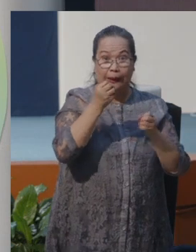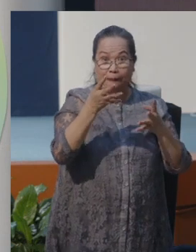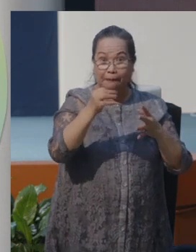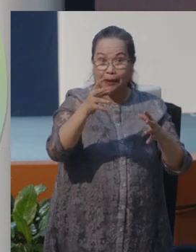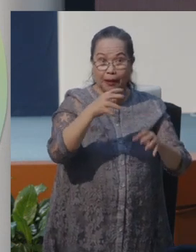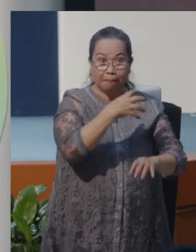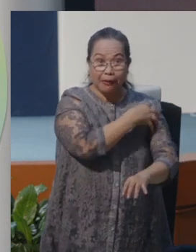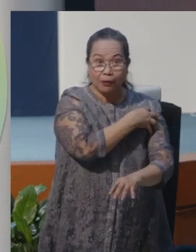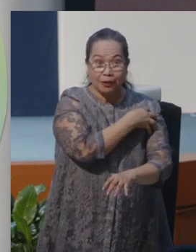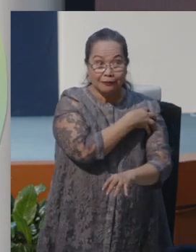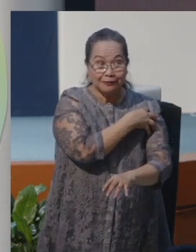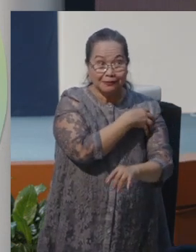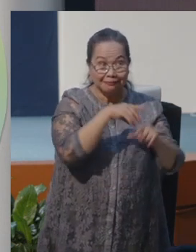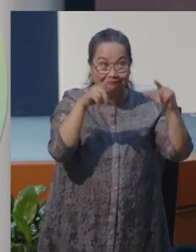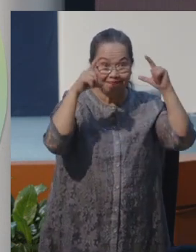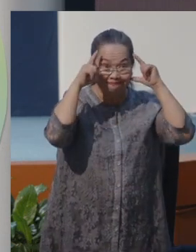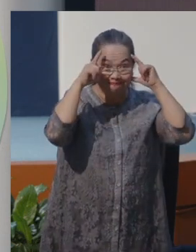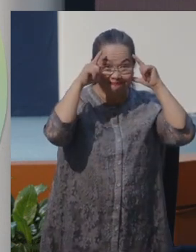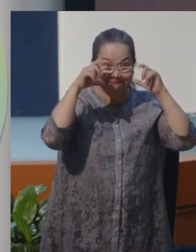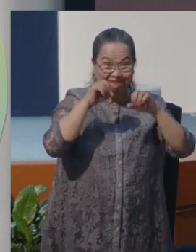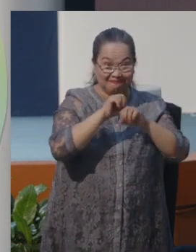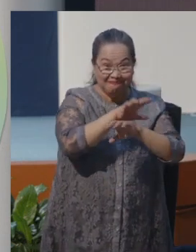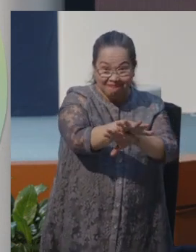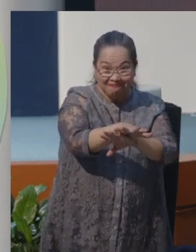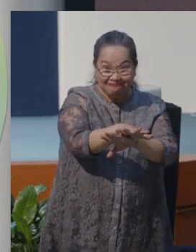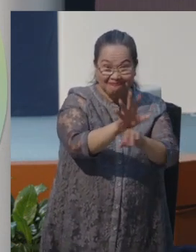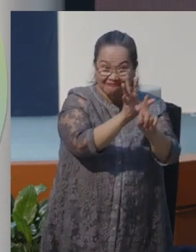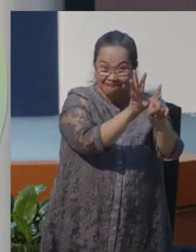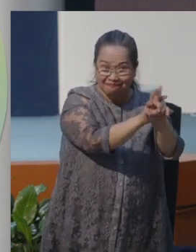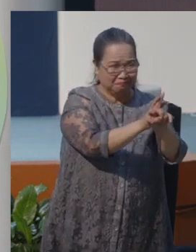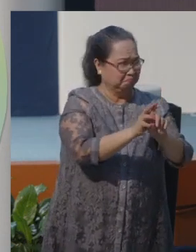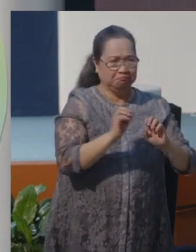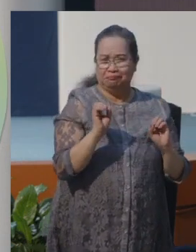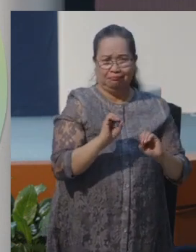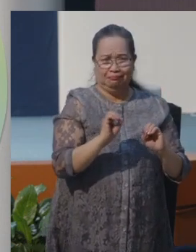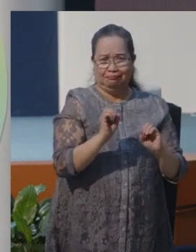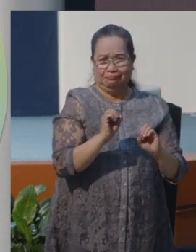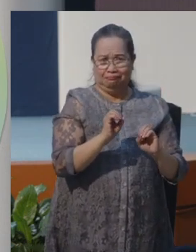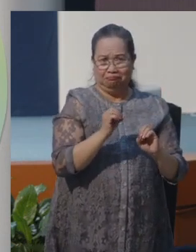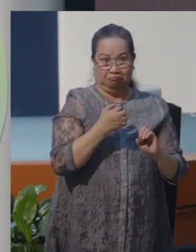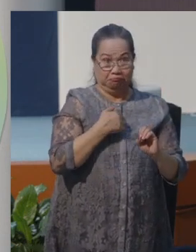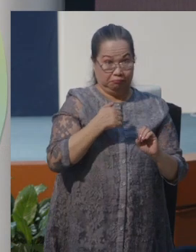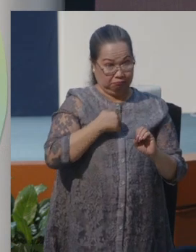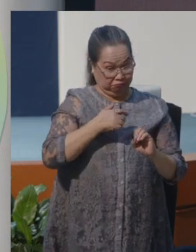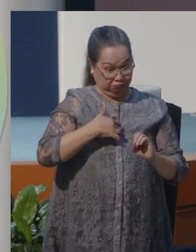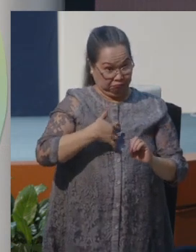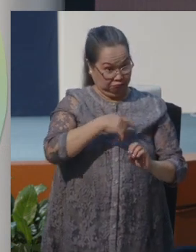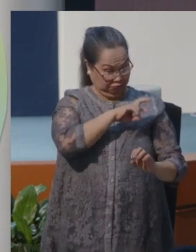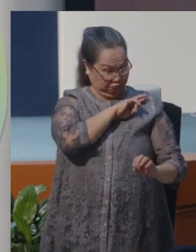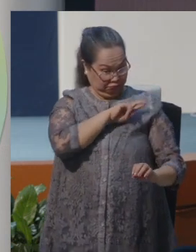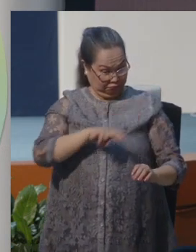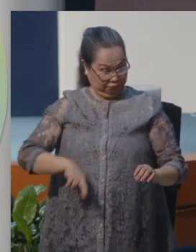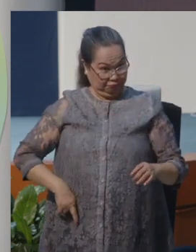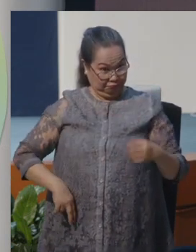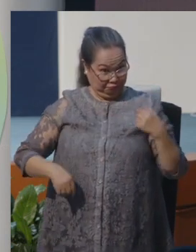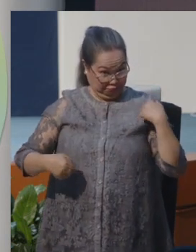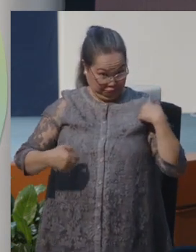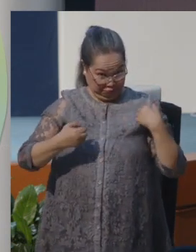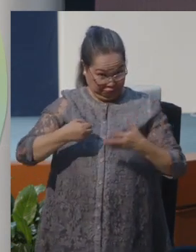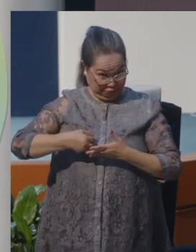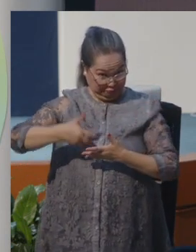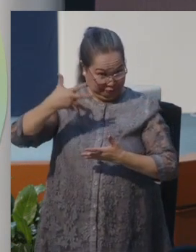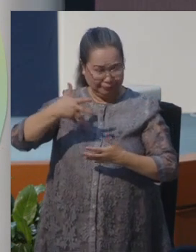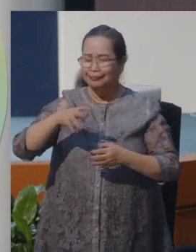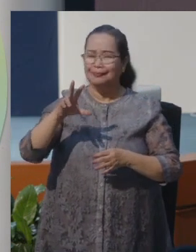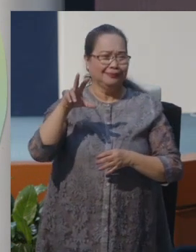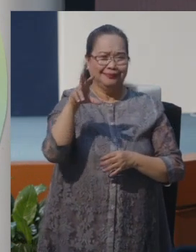o makapangyarihan o maimpluwensya. "Not many were of noble birth," royalty. "But